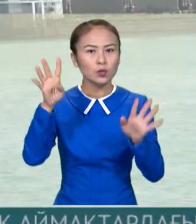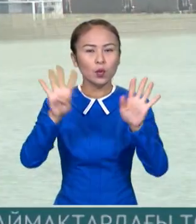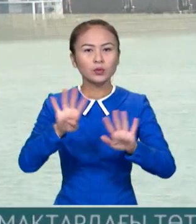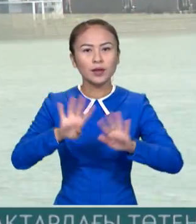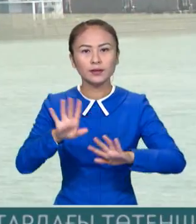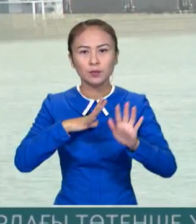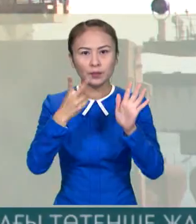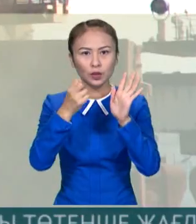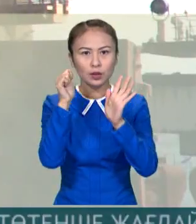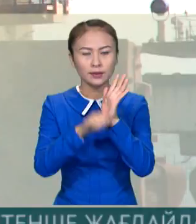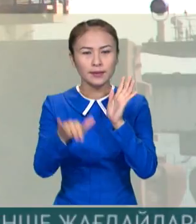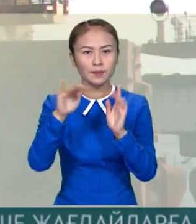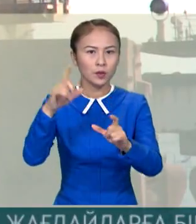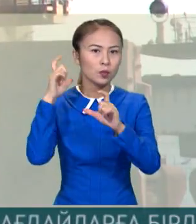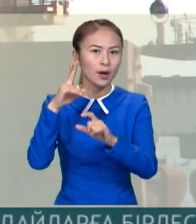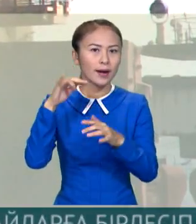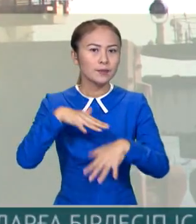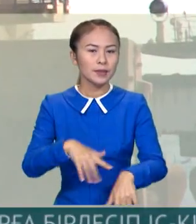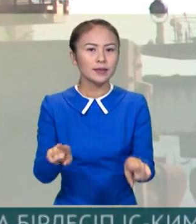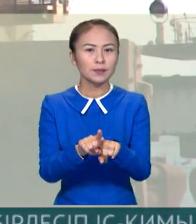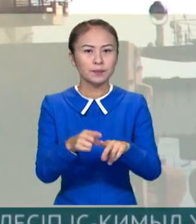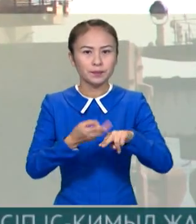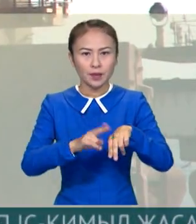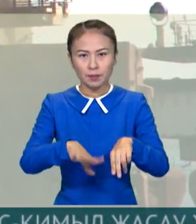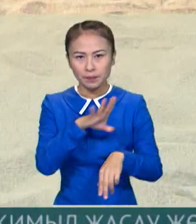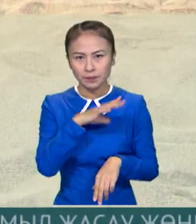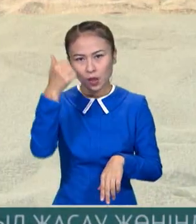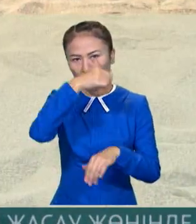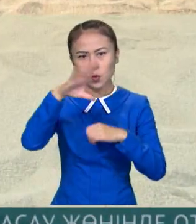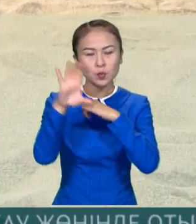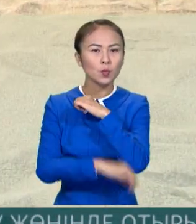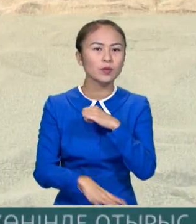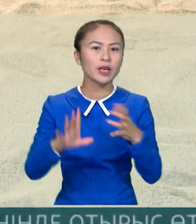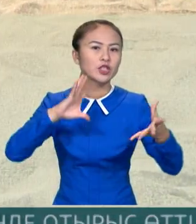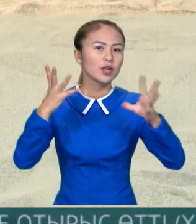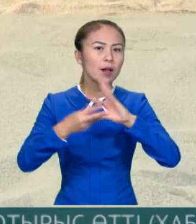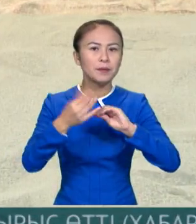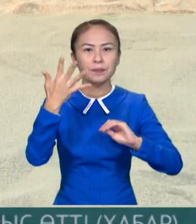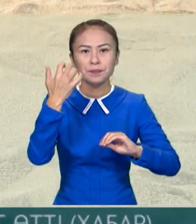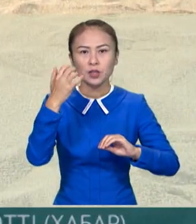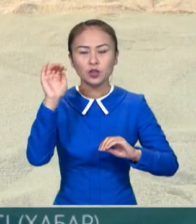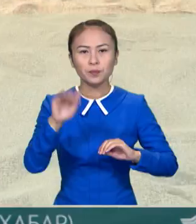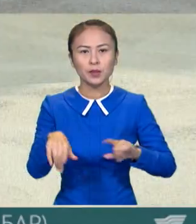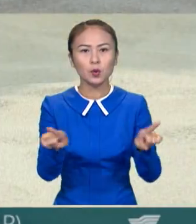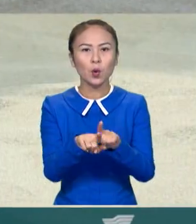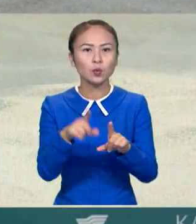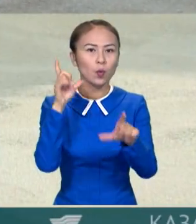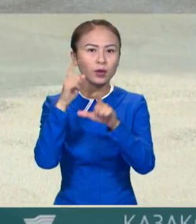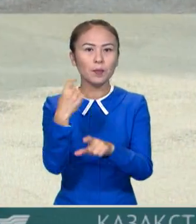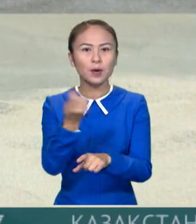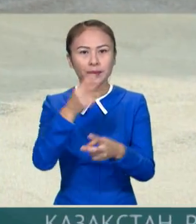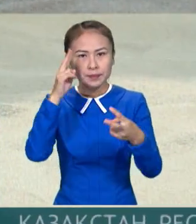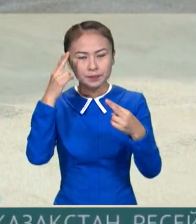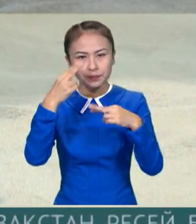260 мың тонна бидай Каспи жағалауы елдеріне жөнелтілген. Жыл соңына дейін жалпы көлемі 500 мың тонна астықты көршілес